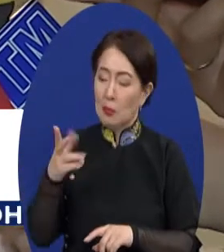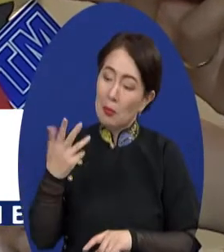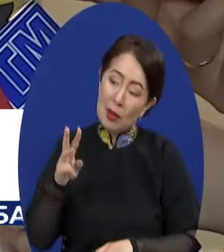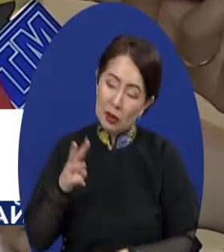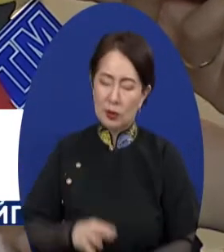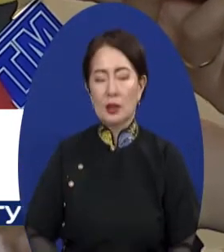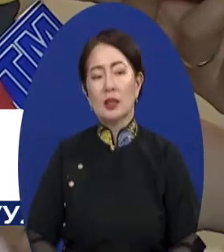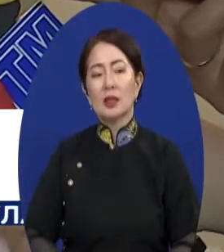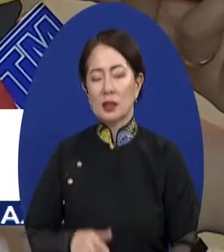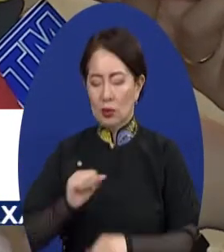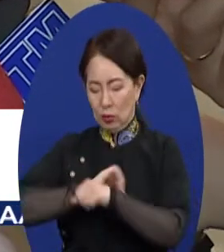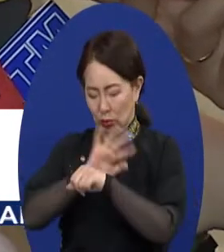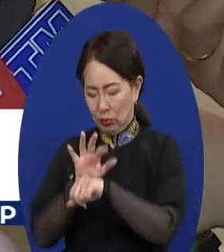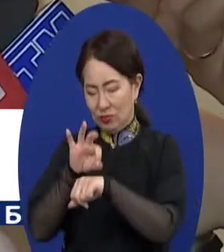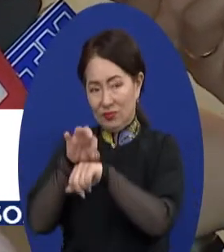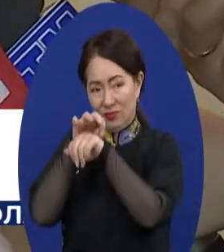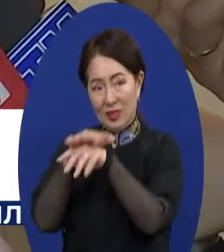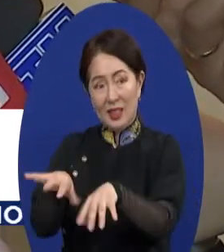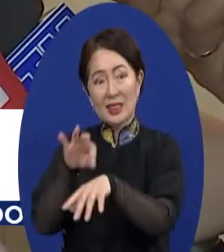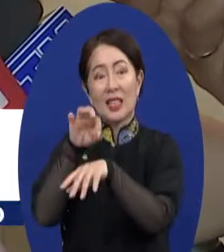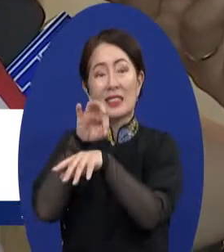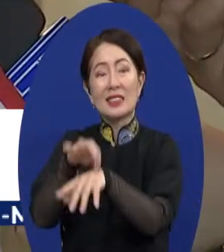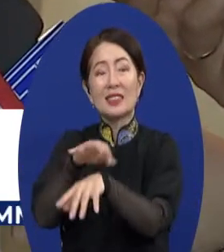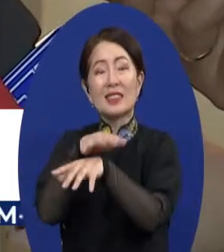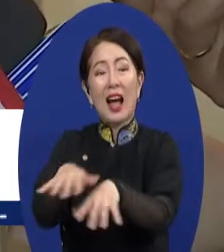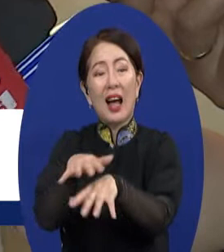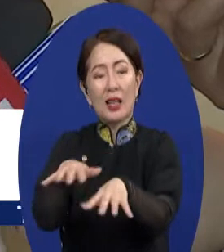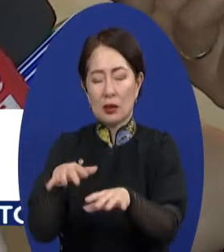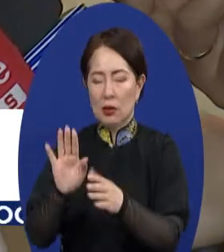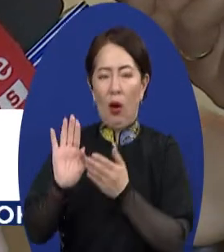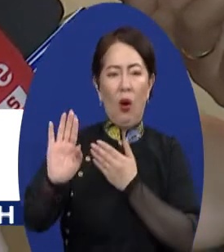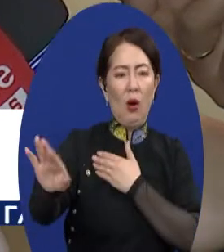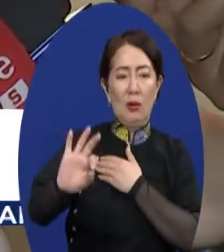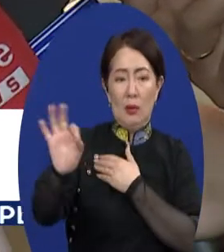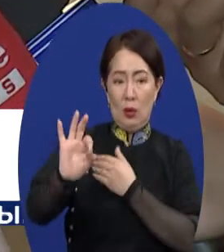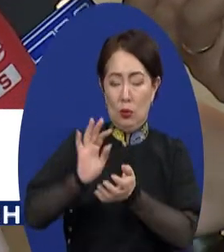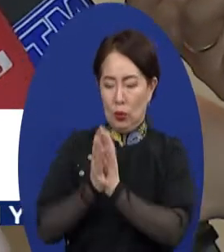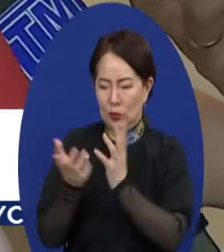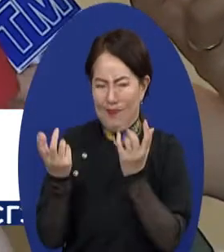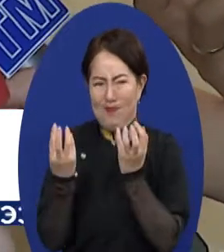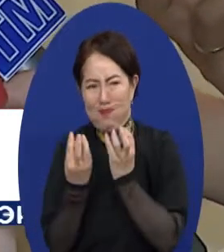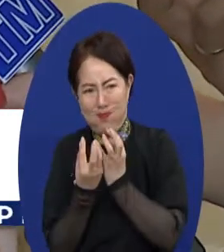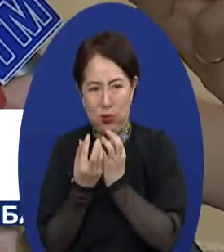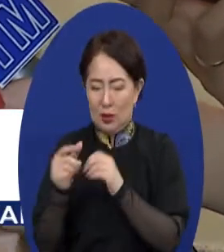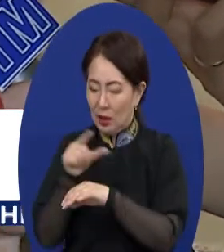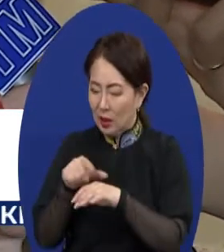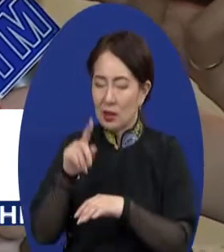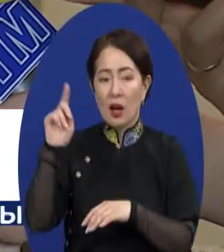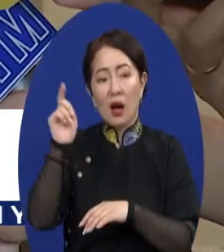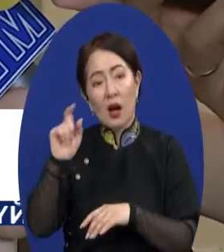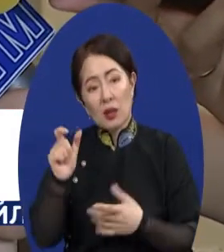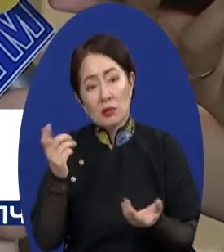Тийм учраас цар тахал гэдэг бол бүр мөсөн холдчихоогүй. Гэхдээ одоо ялангуяа тэр бөөгнөрлөхтэй газар хизээч одоо